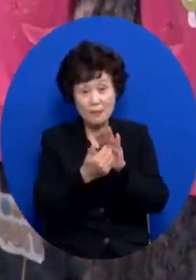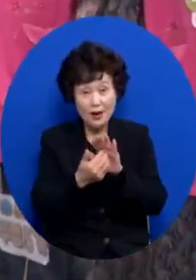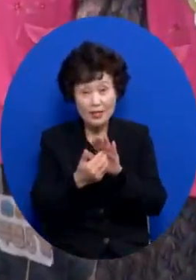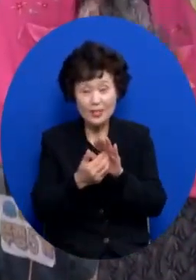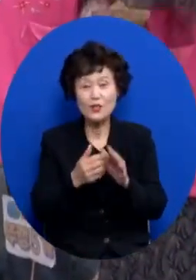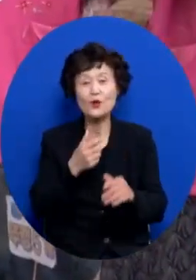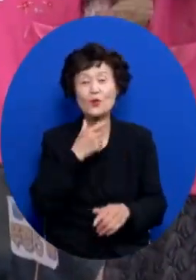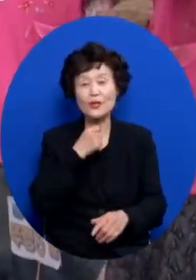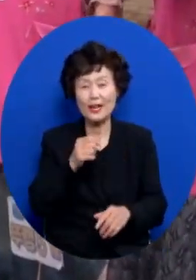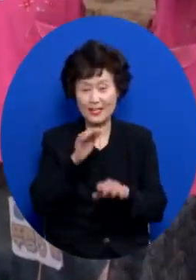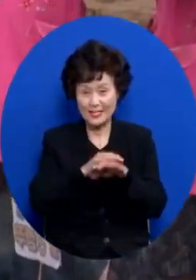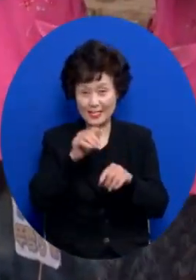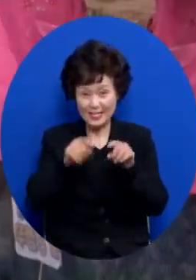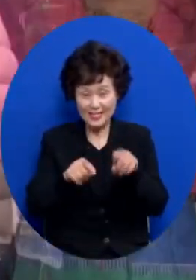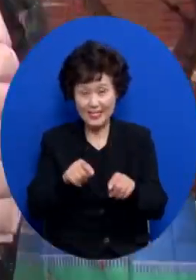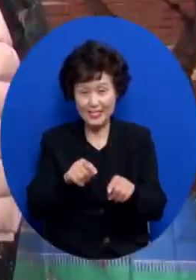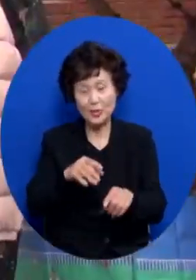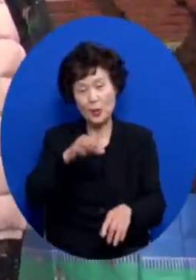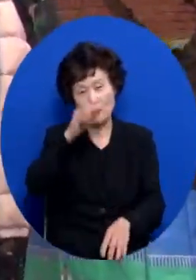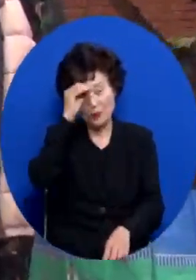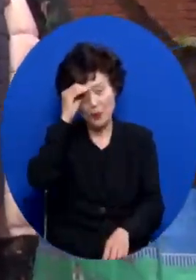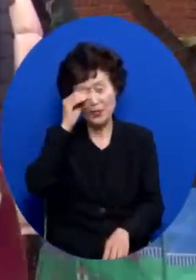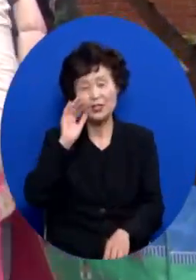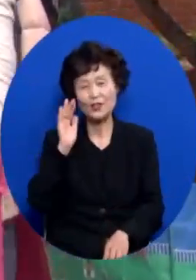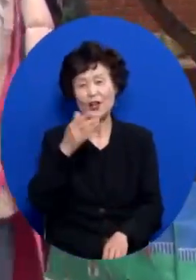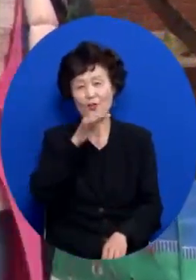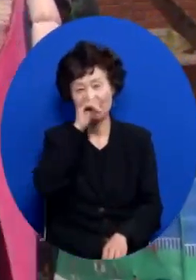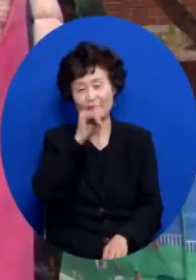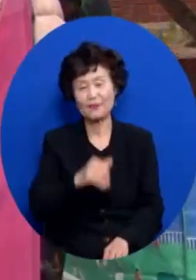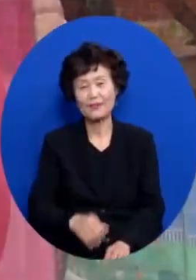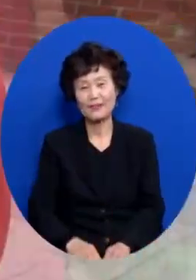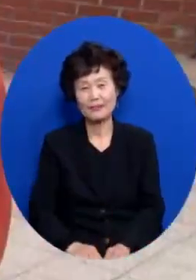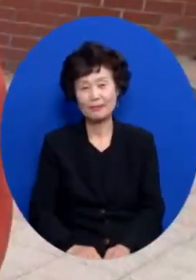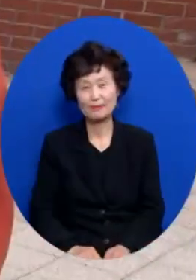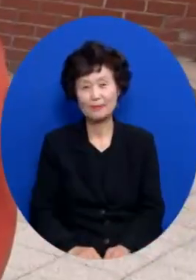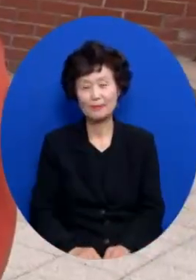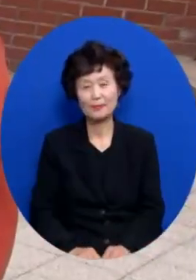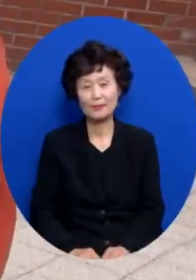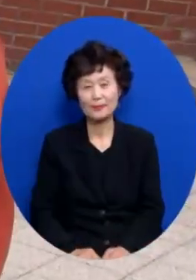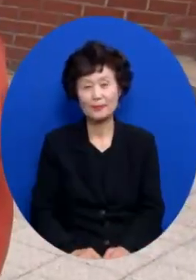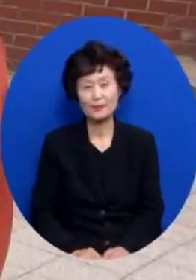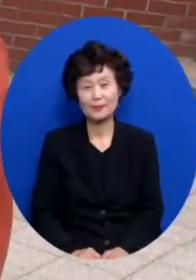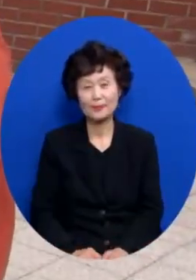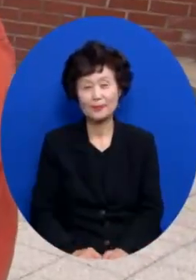세대들의 실천이 귀감이 되고 있습니다. CTS 뉴스 김인혜입니다.